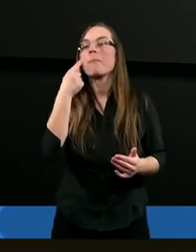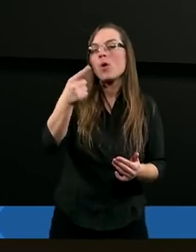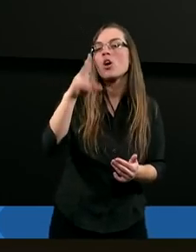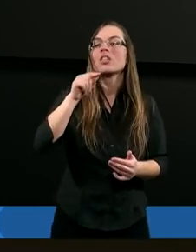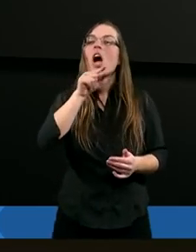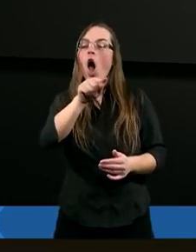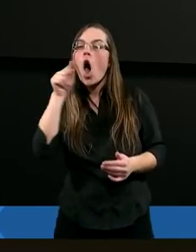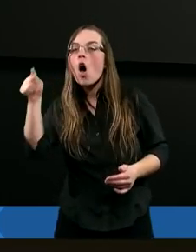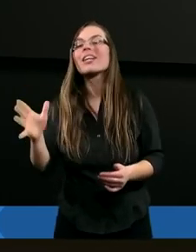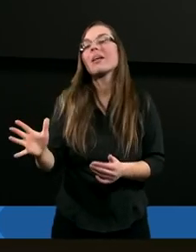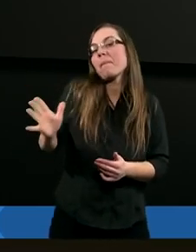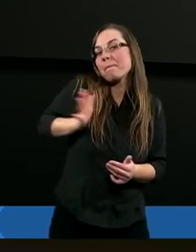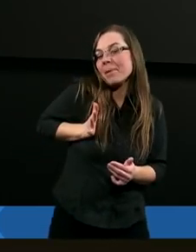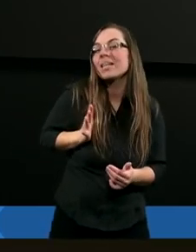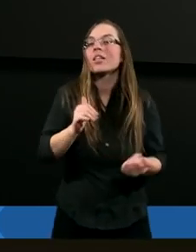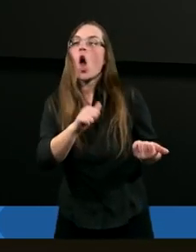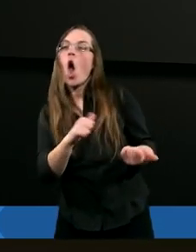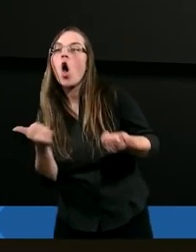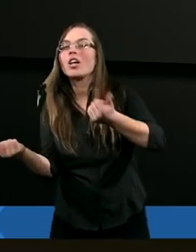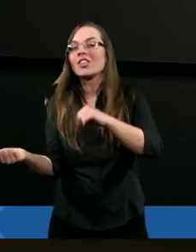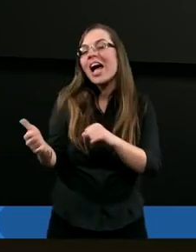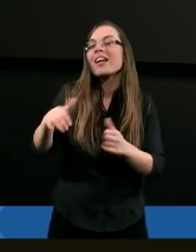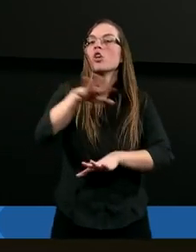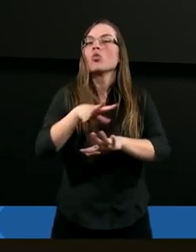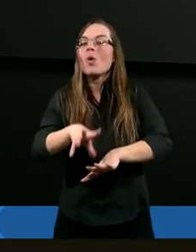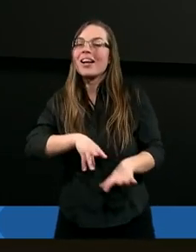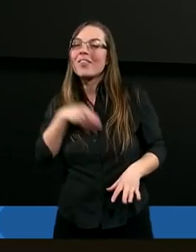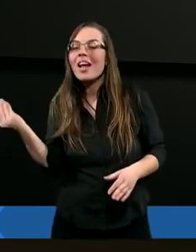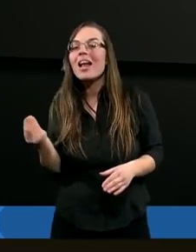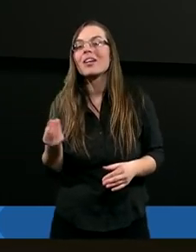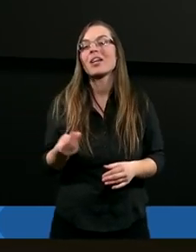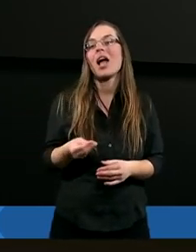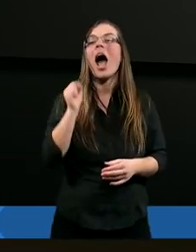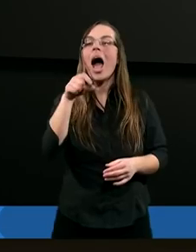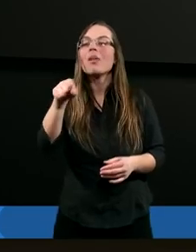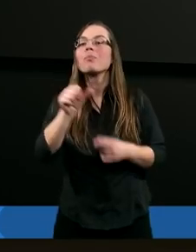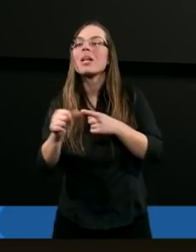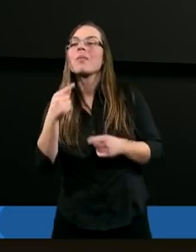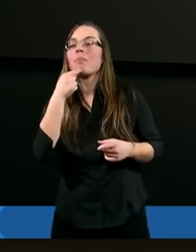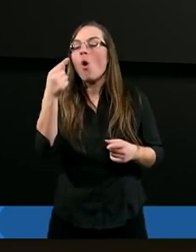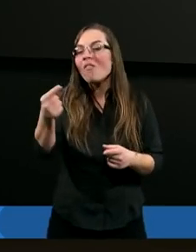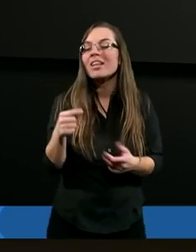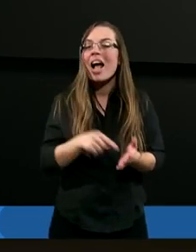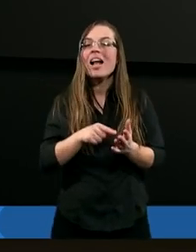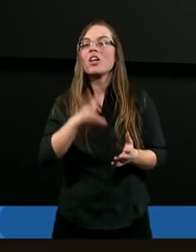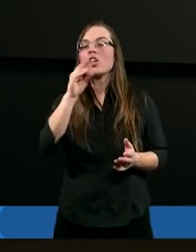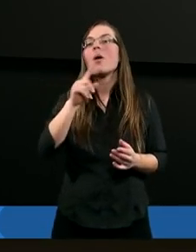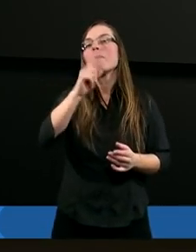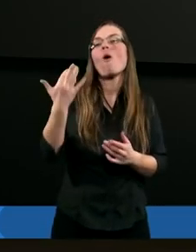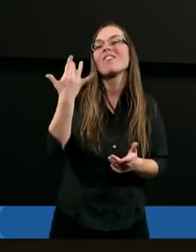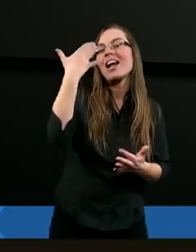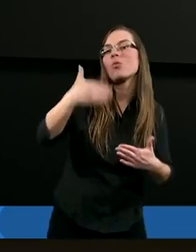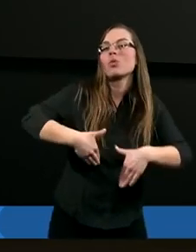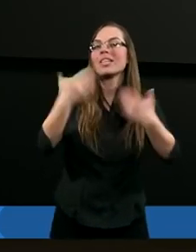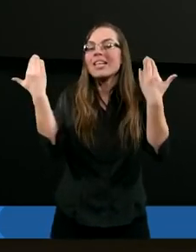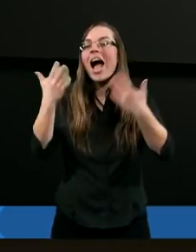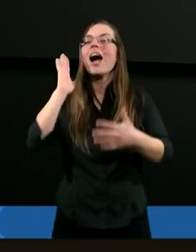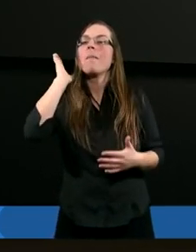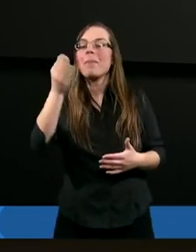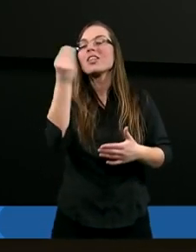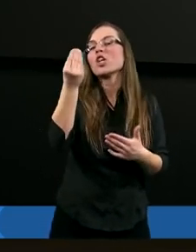powiedzieć, że oni byli ochrzczeni Duchem Świętym. A później jest powiedziane, że po wielu dniach